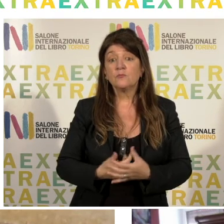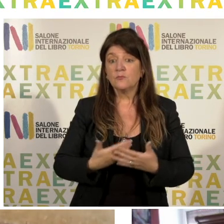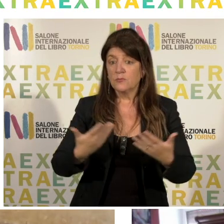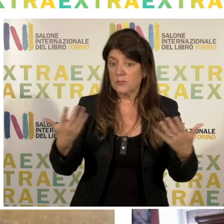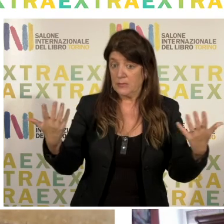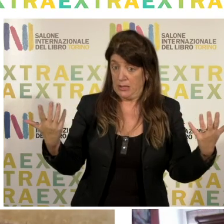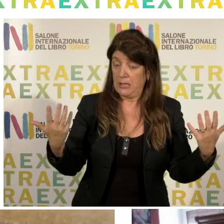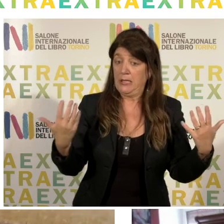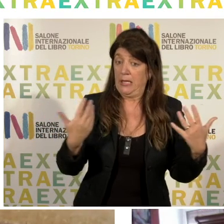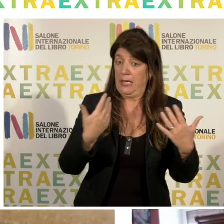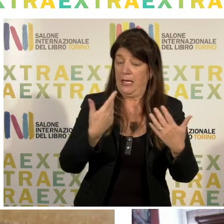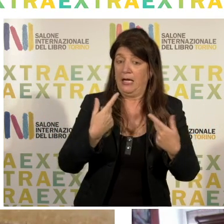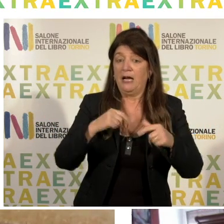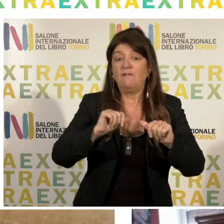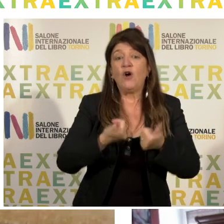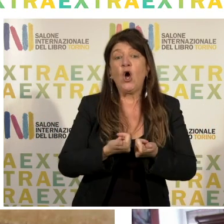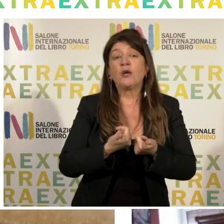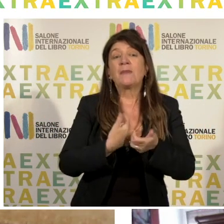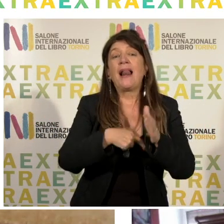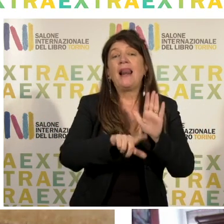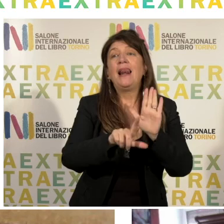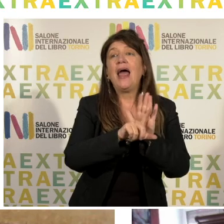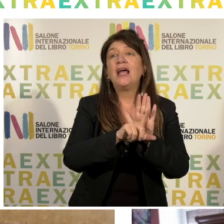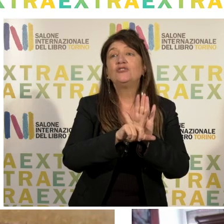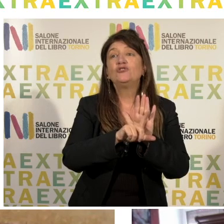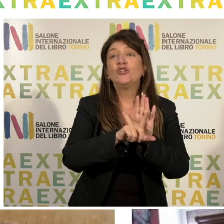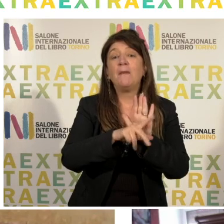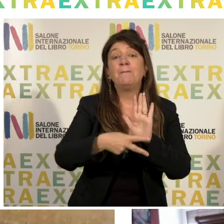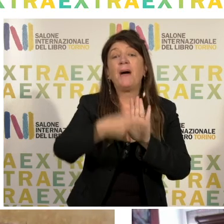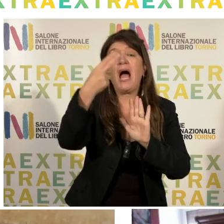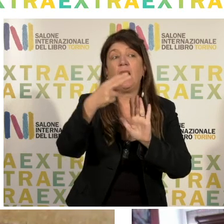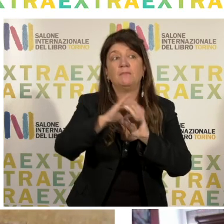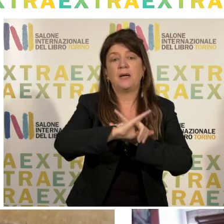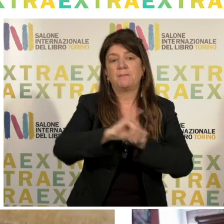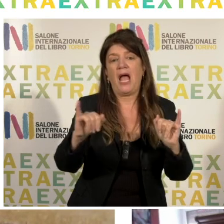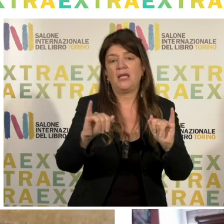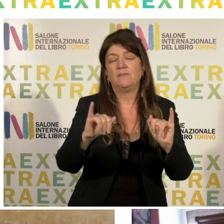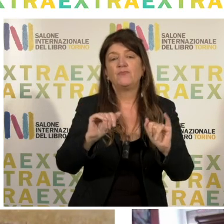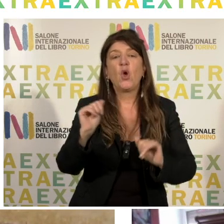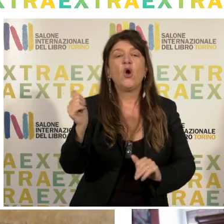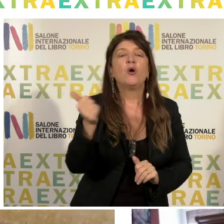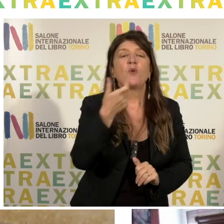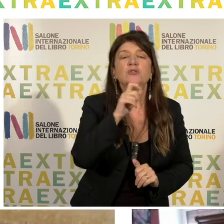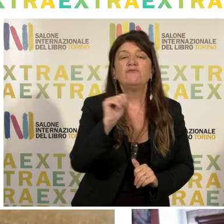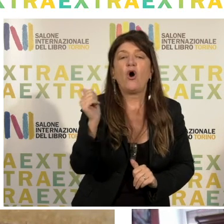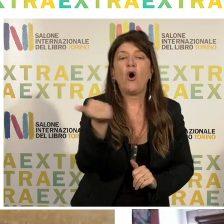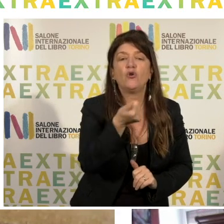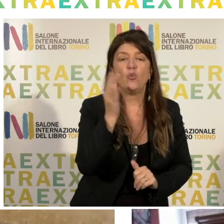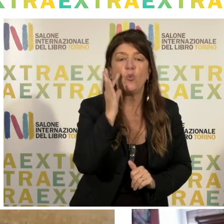È stata una legge che non è mai stata infranta. Ogni essere umano è un essere unico.